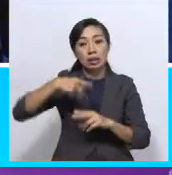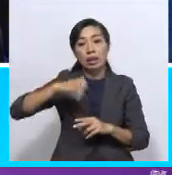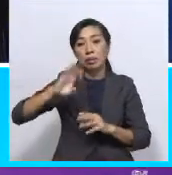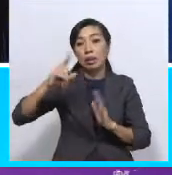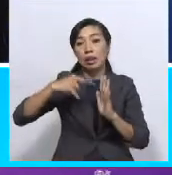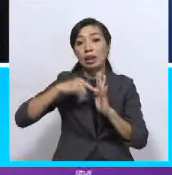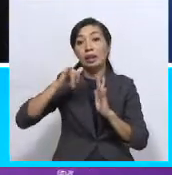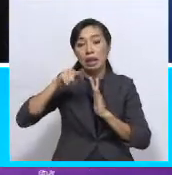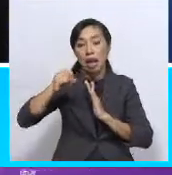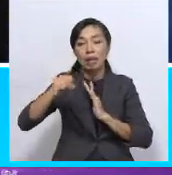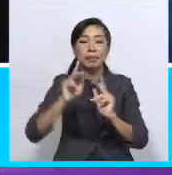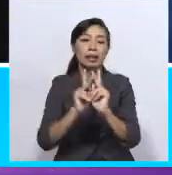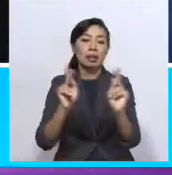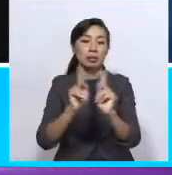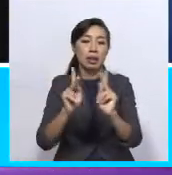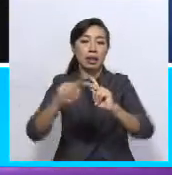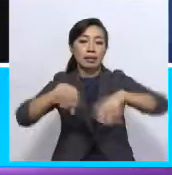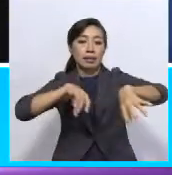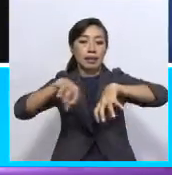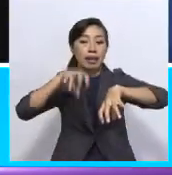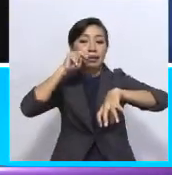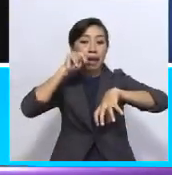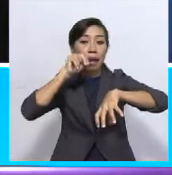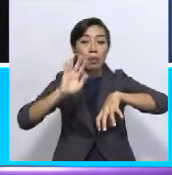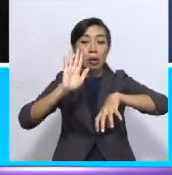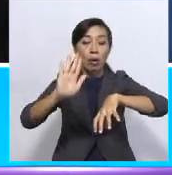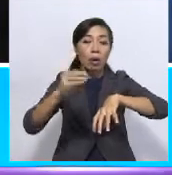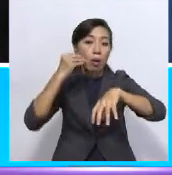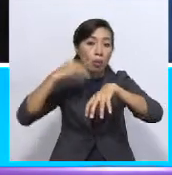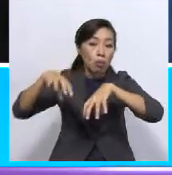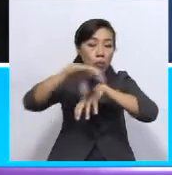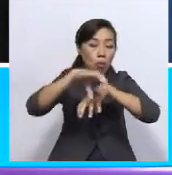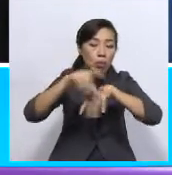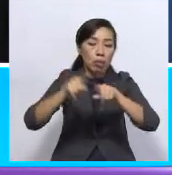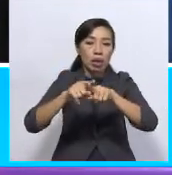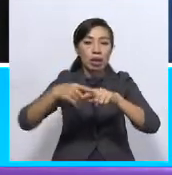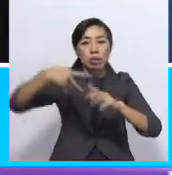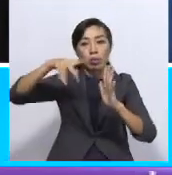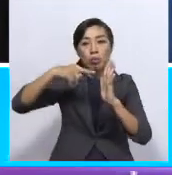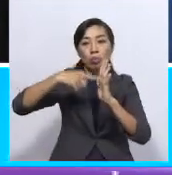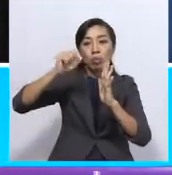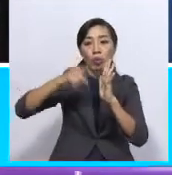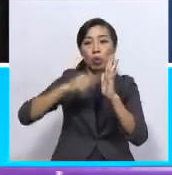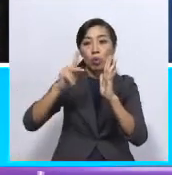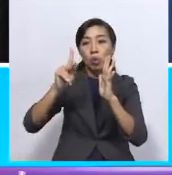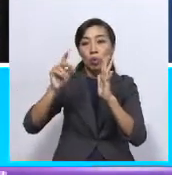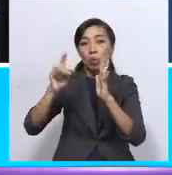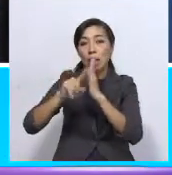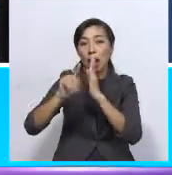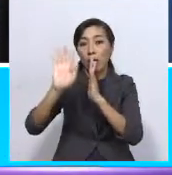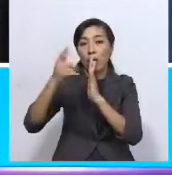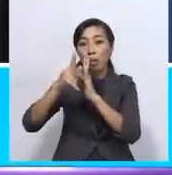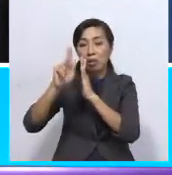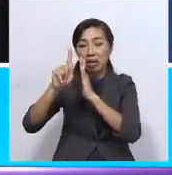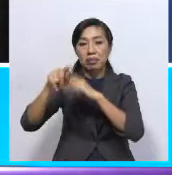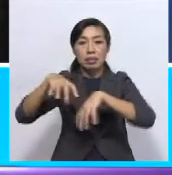ซึ่งเป็นคณะกรรมการการบริหารจัดการน้ำนะครับของบ้านป่าภูสักภูกระแตจังหวัดขอนแก่นครับที่มีการใช้การบริหารจั